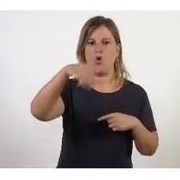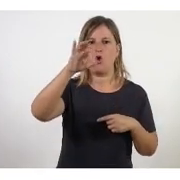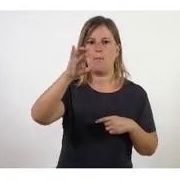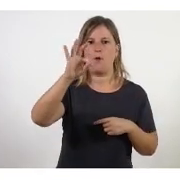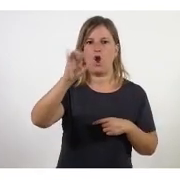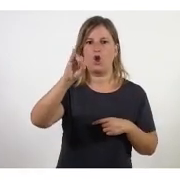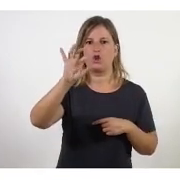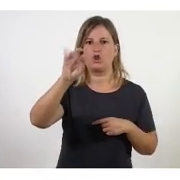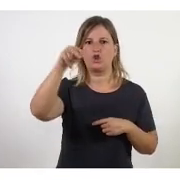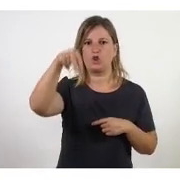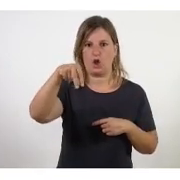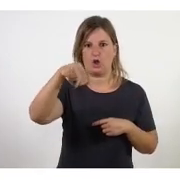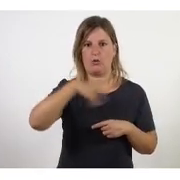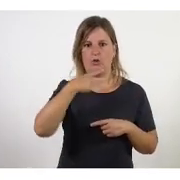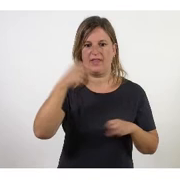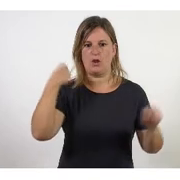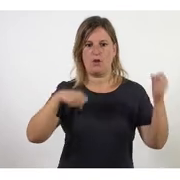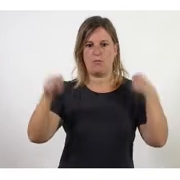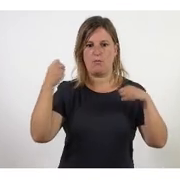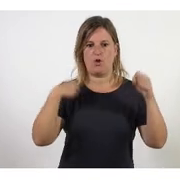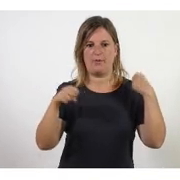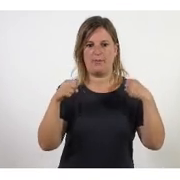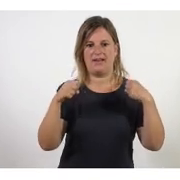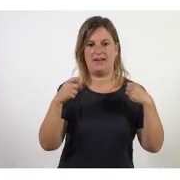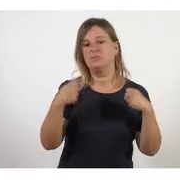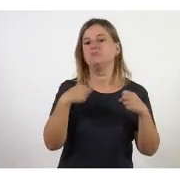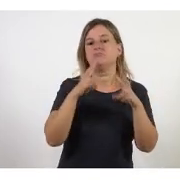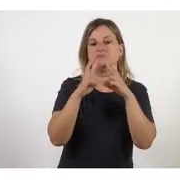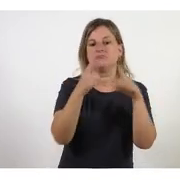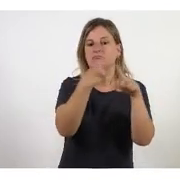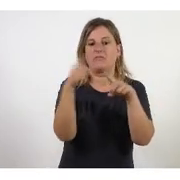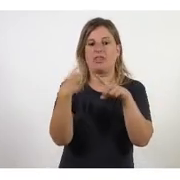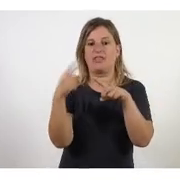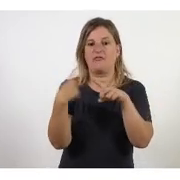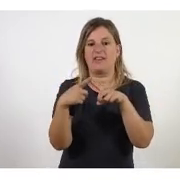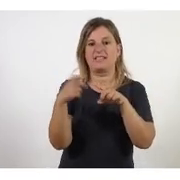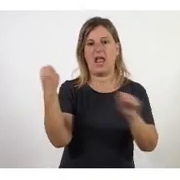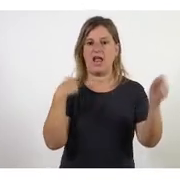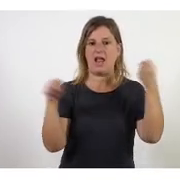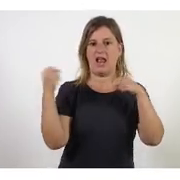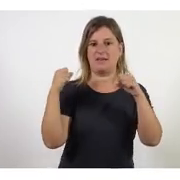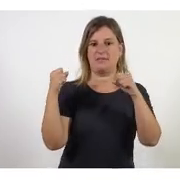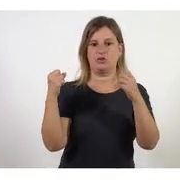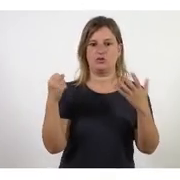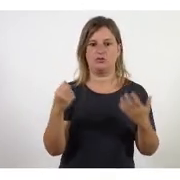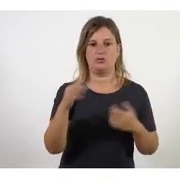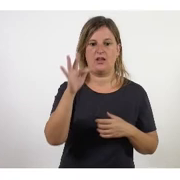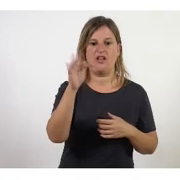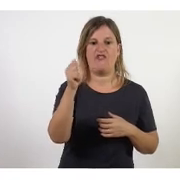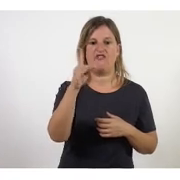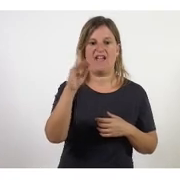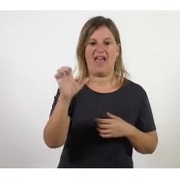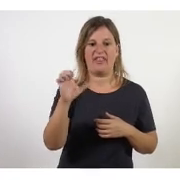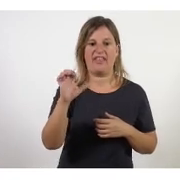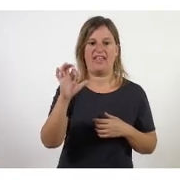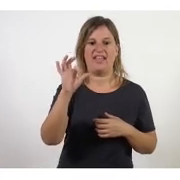anem a agafar-ho. Vale? I podem decidir diferents animacions. Fade,